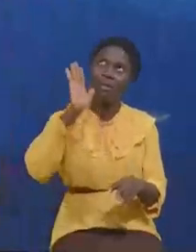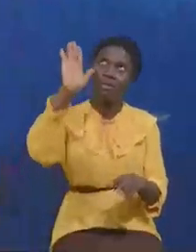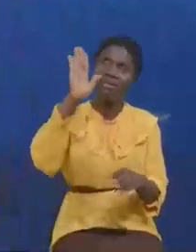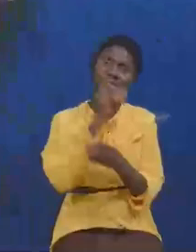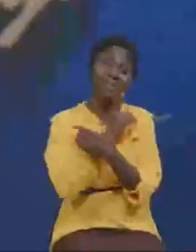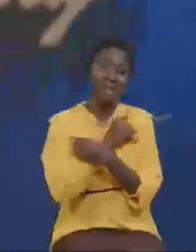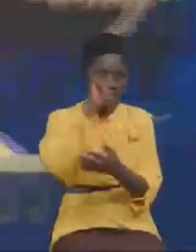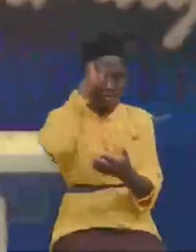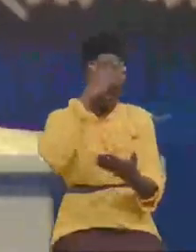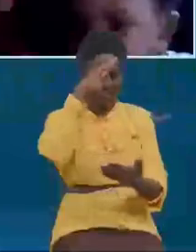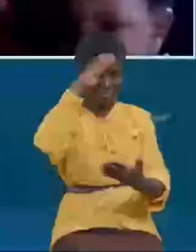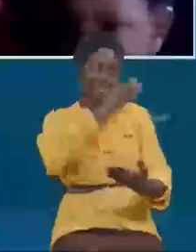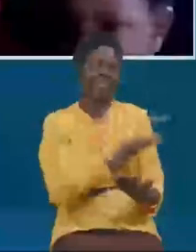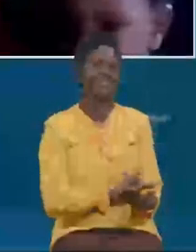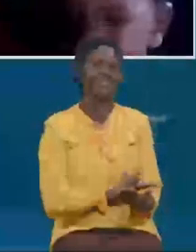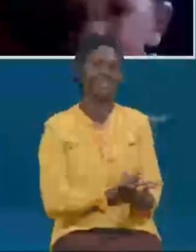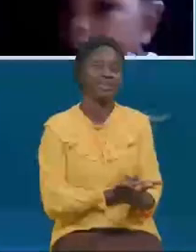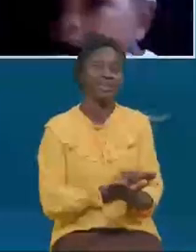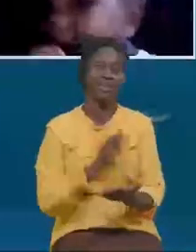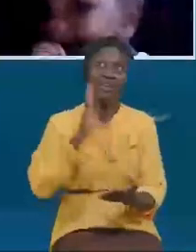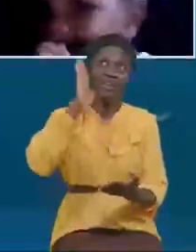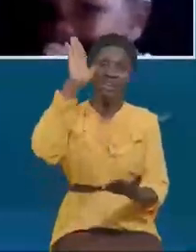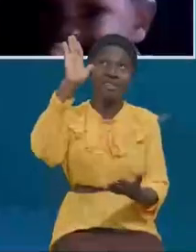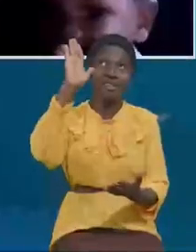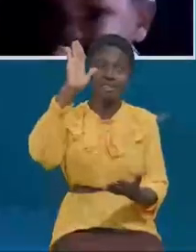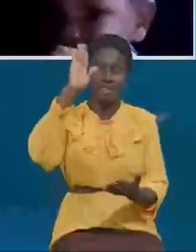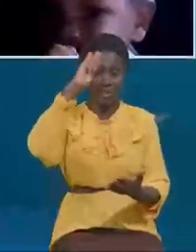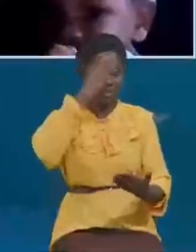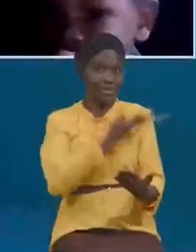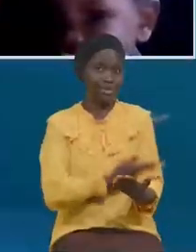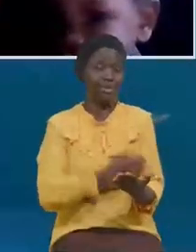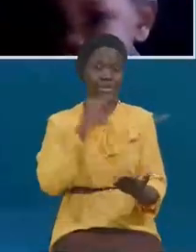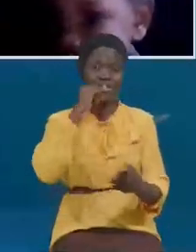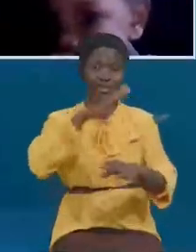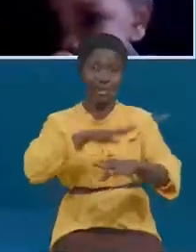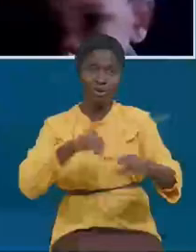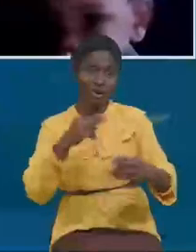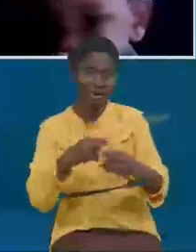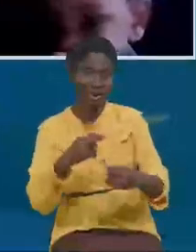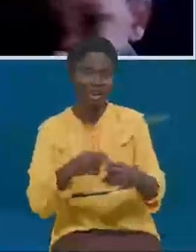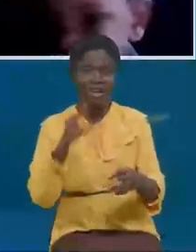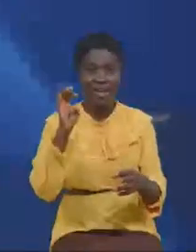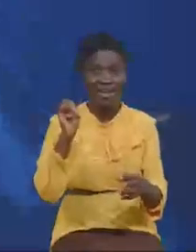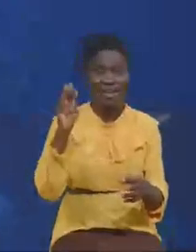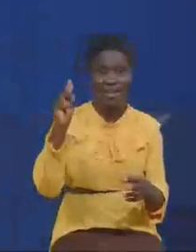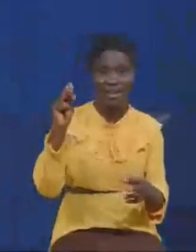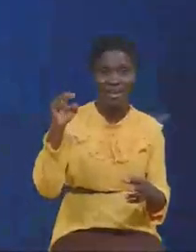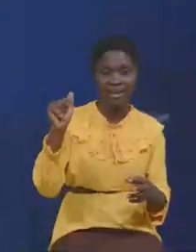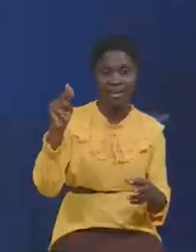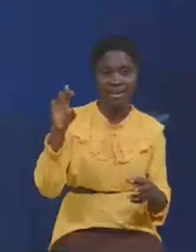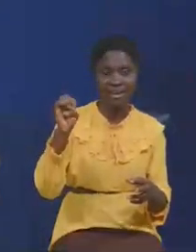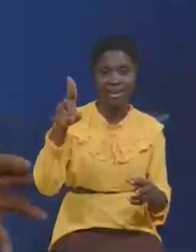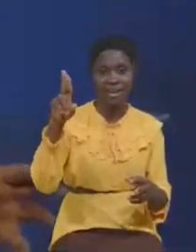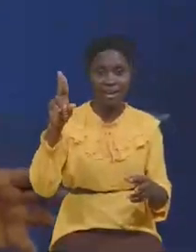amour. Son Fils, le Fils de son amour, est appelé Emmanuel. C'est pourquoi nous disons